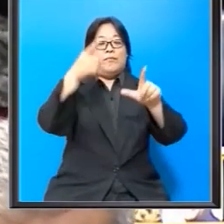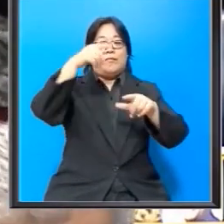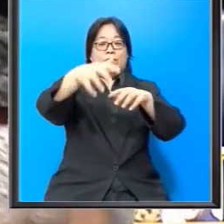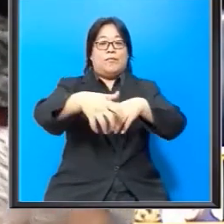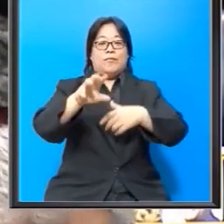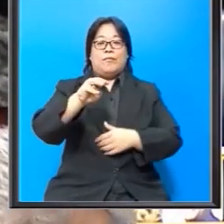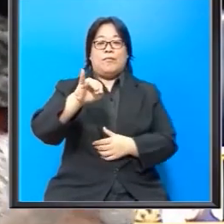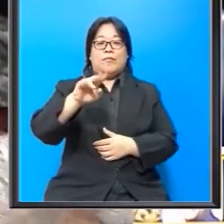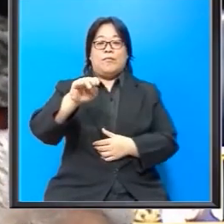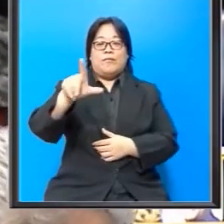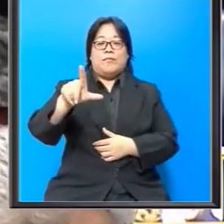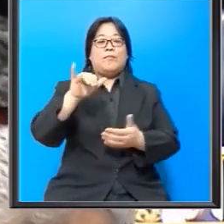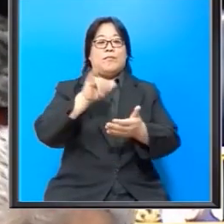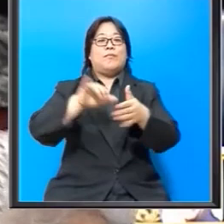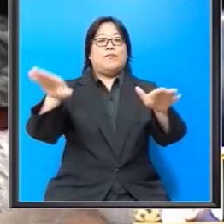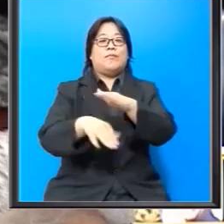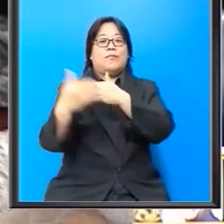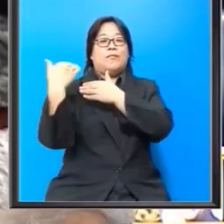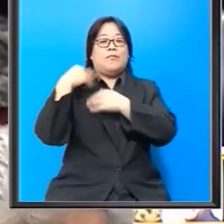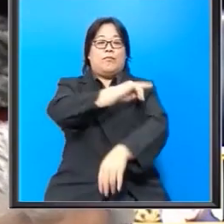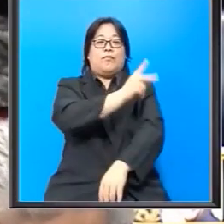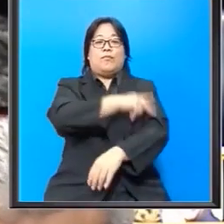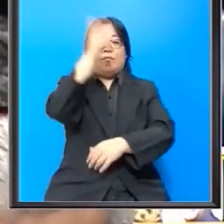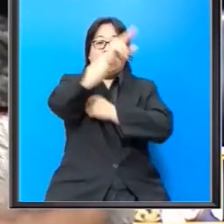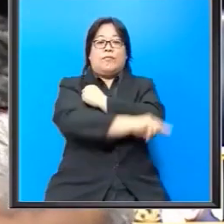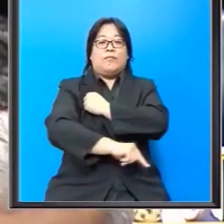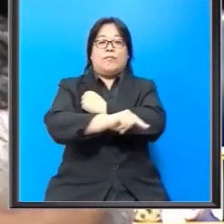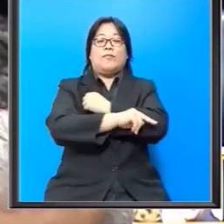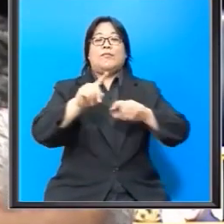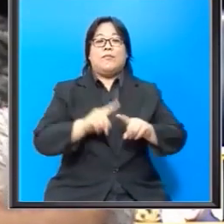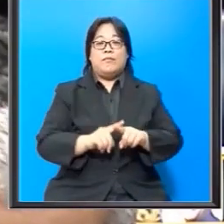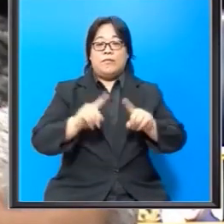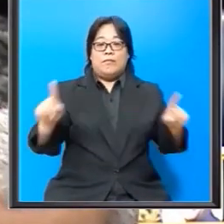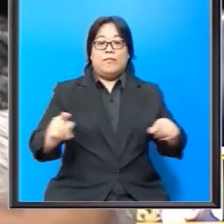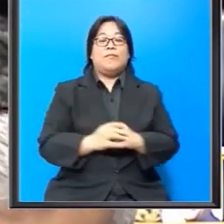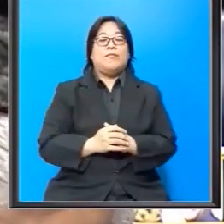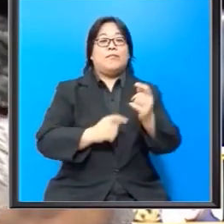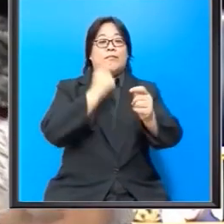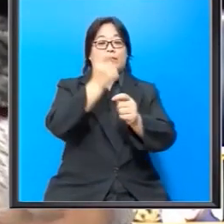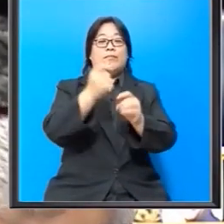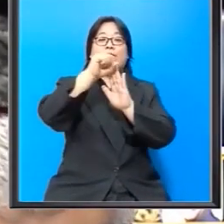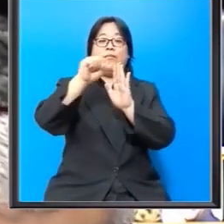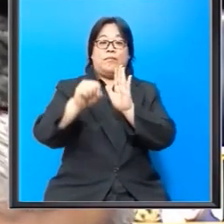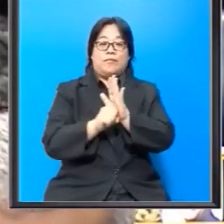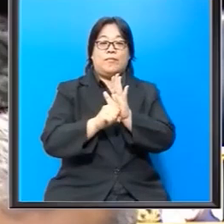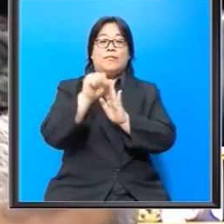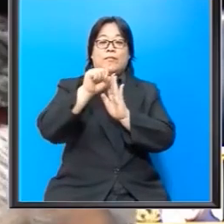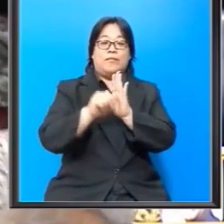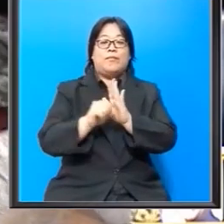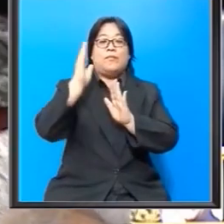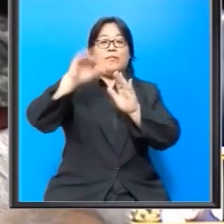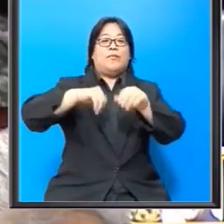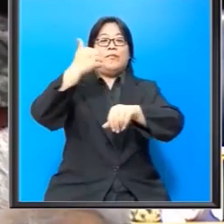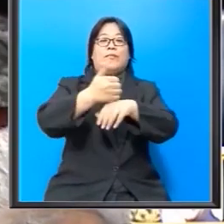penerokaan mineral terletak di bawah kose kerajaan Negeri namun penetapan dan penentuan syarat-syarat akad